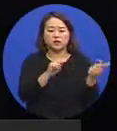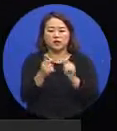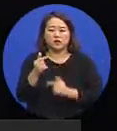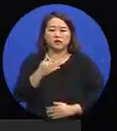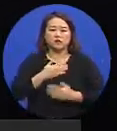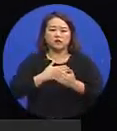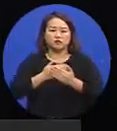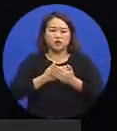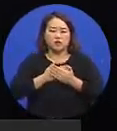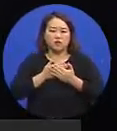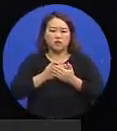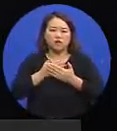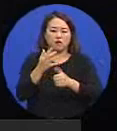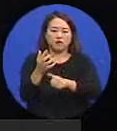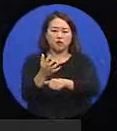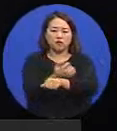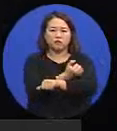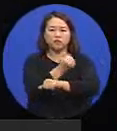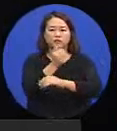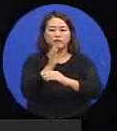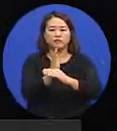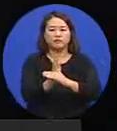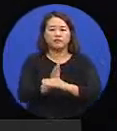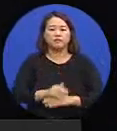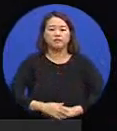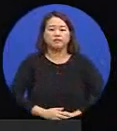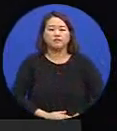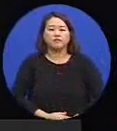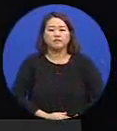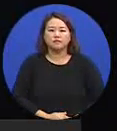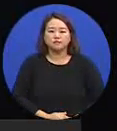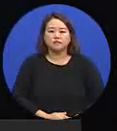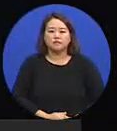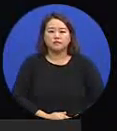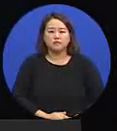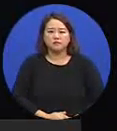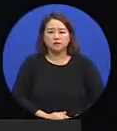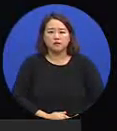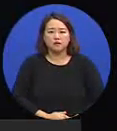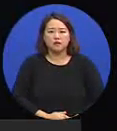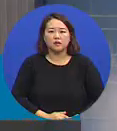있습니다. JTV 뉴스 김진영입니다.